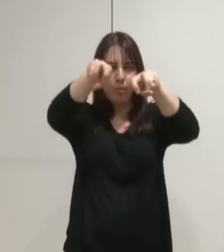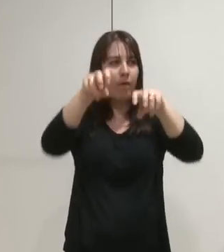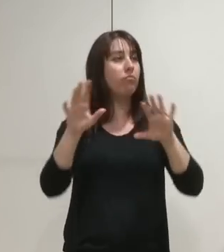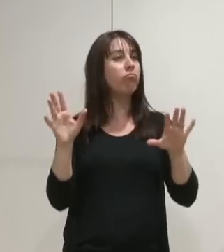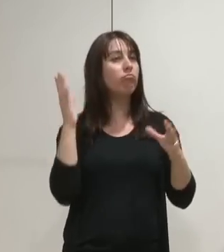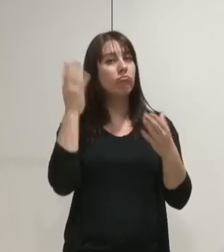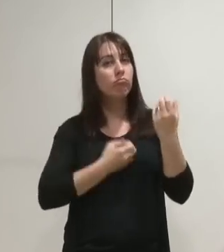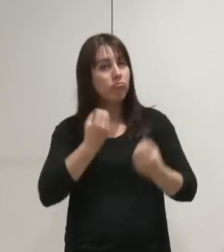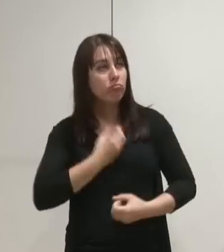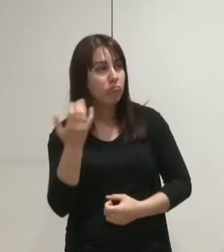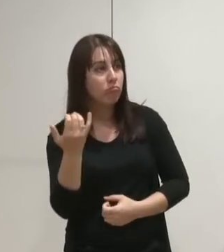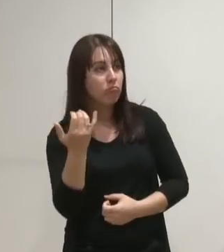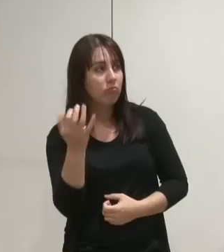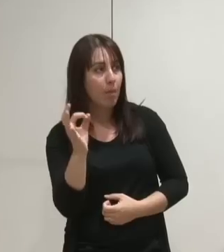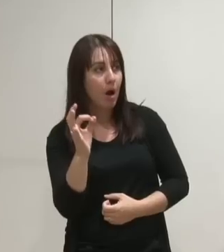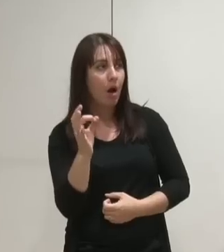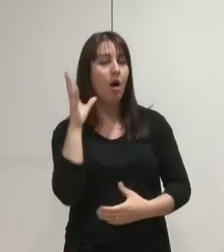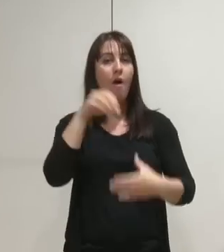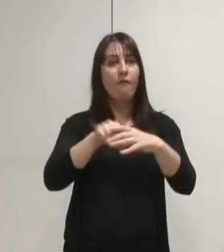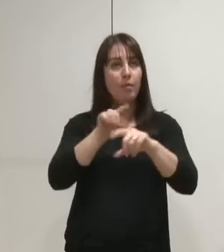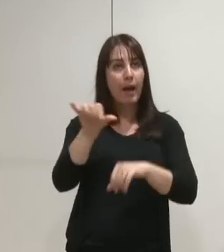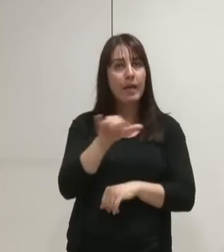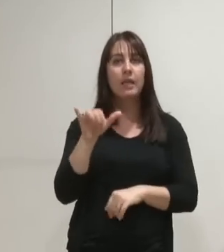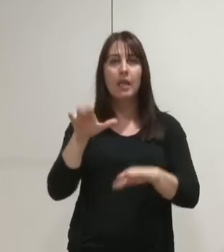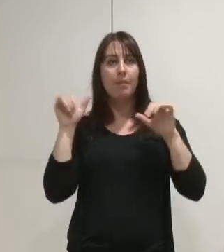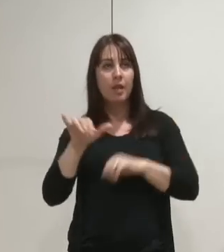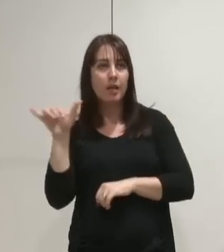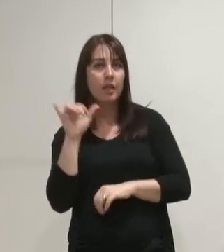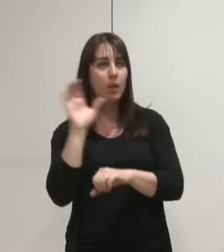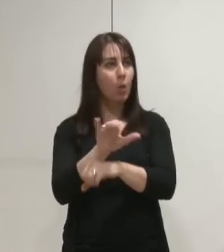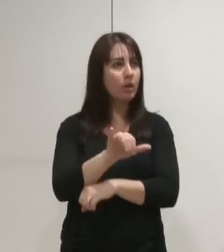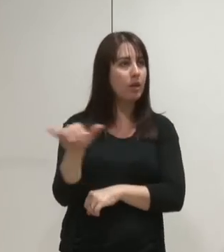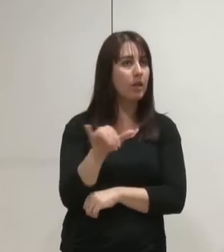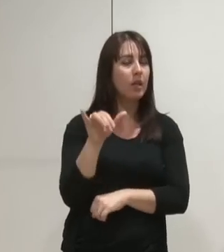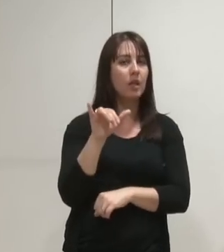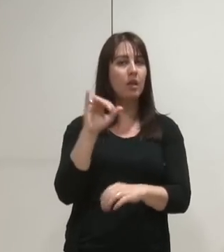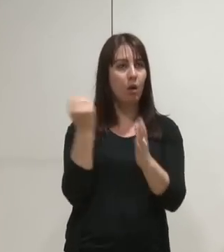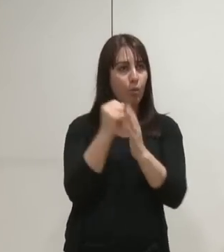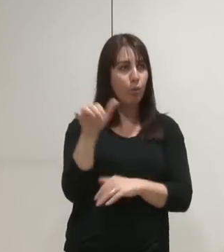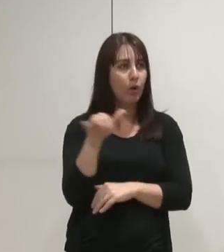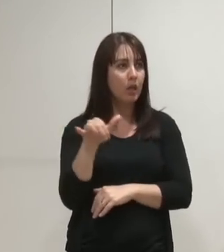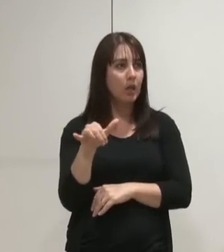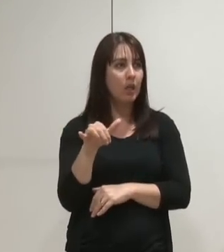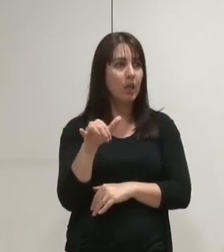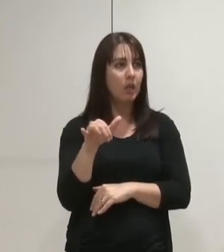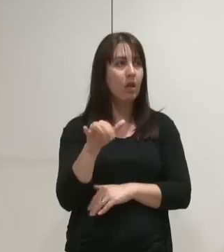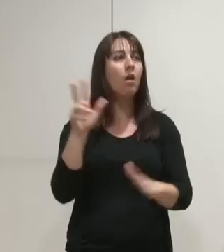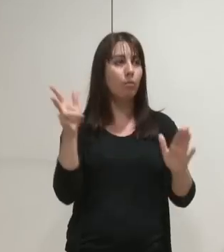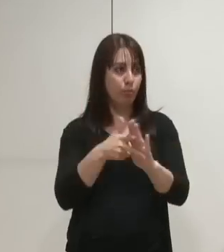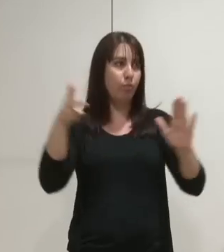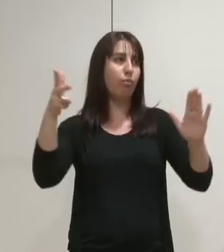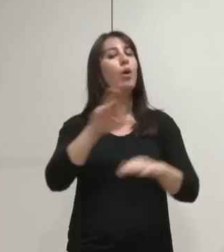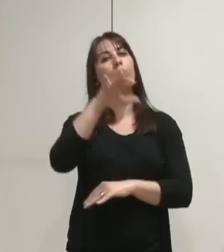d'intervention qui ne prend pas part au vote qui s'abstient qui est contre qui est pour adopté